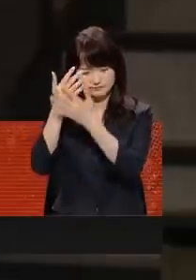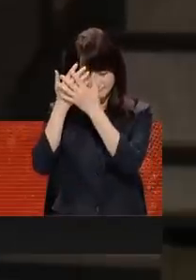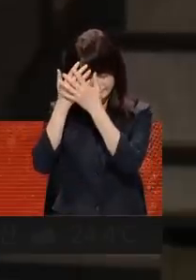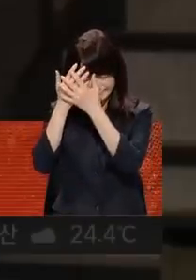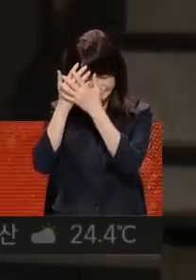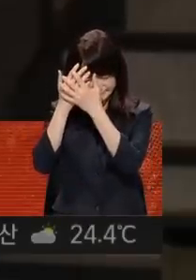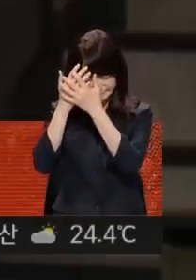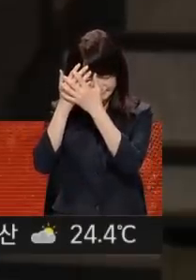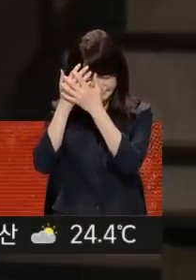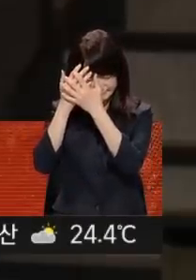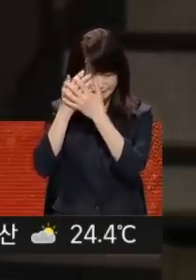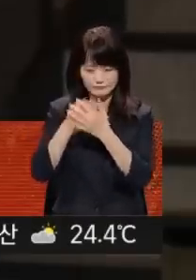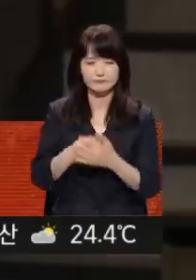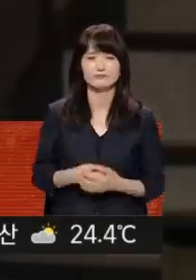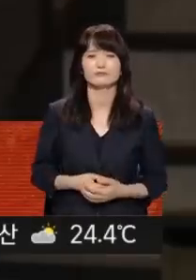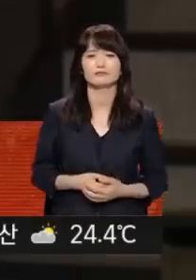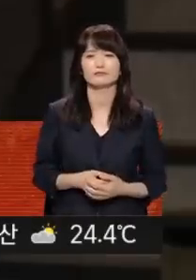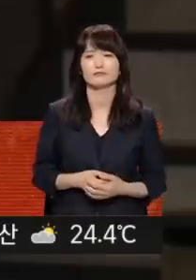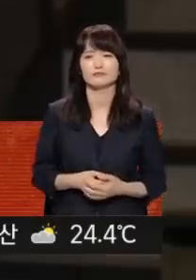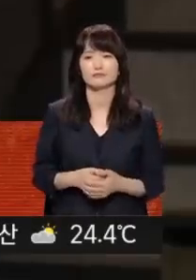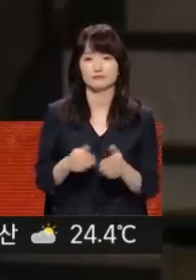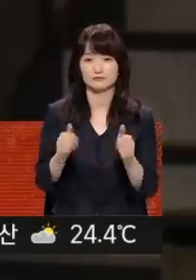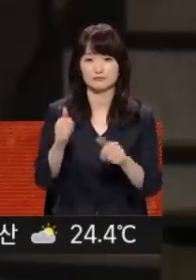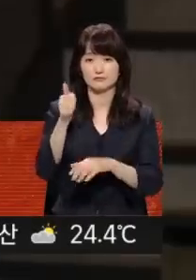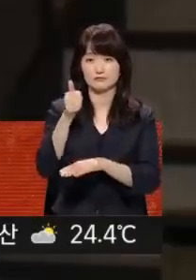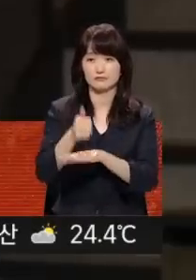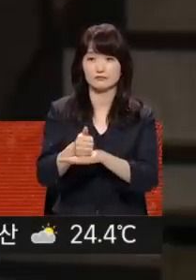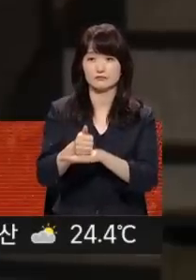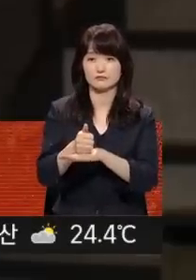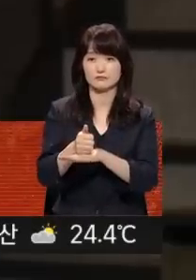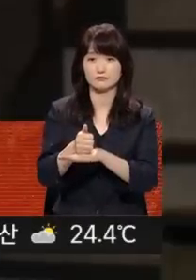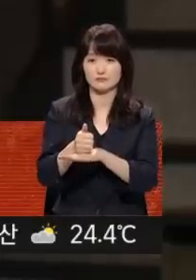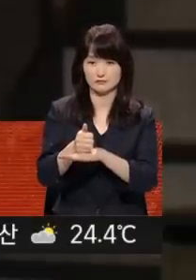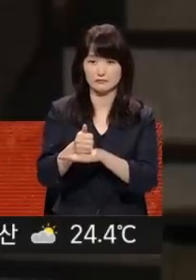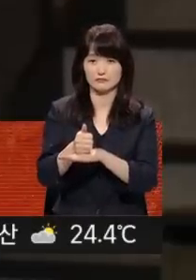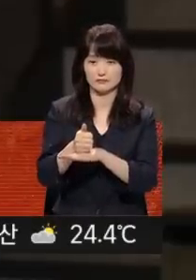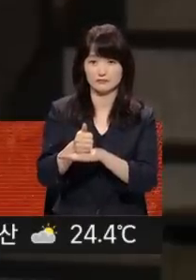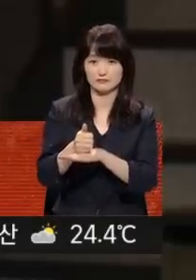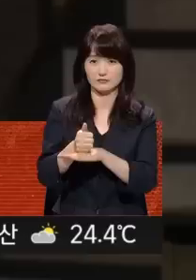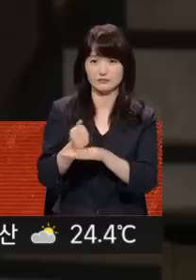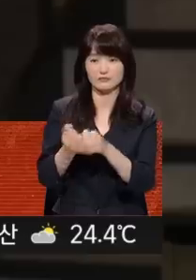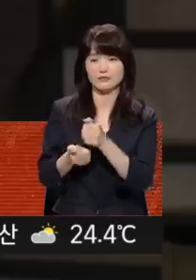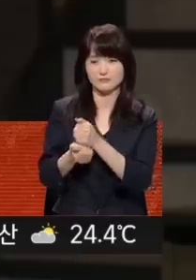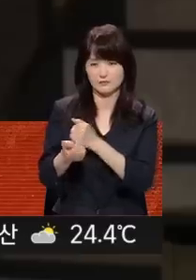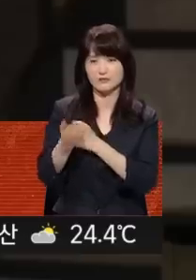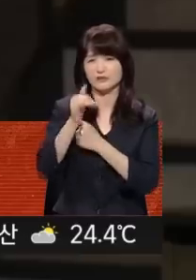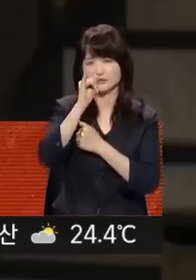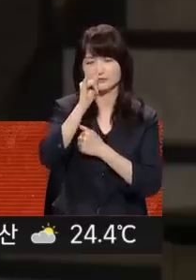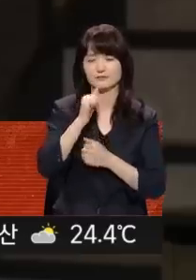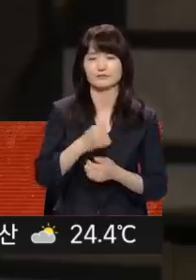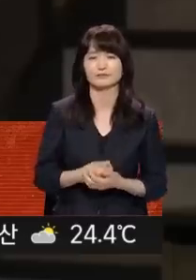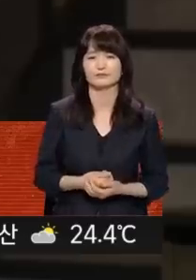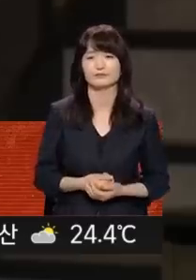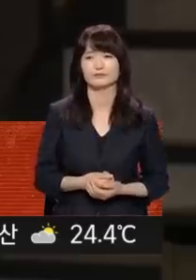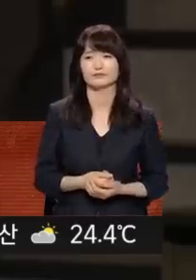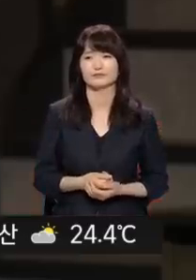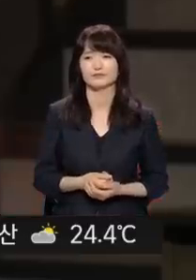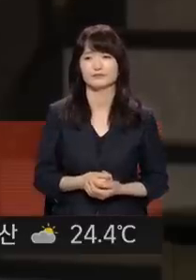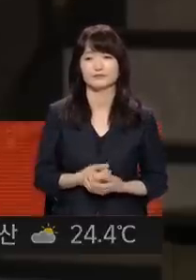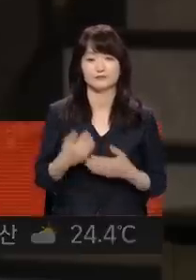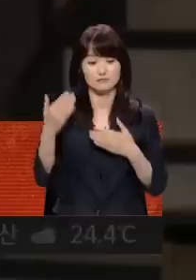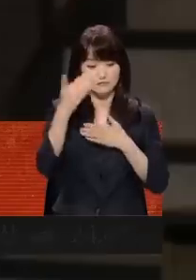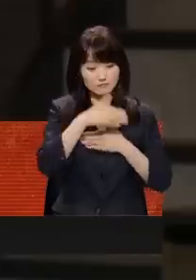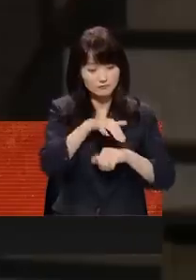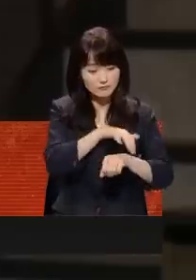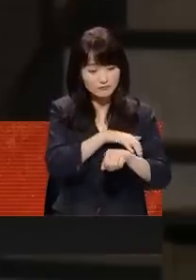있다라고 하는데 이런 어떤 그 재판의 결과도 거기 1조를 하고 있다 이렇게 이제 보는데요 실제로 지체장애